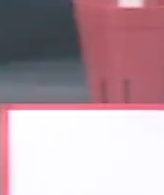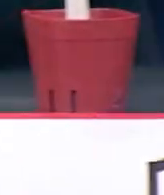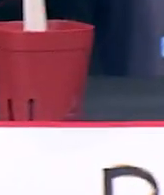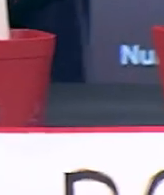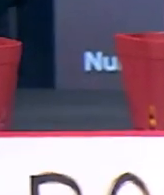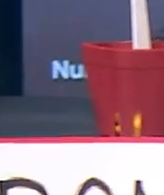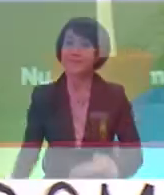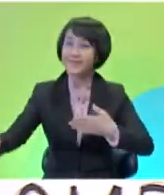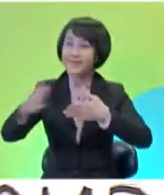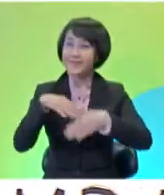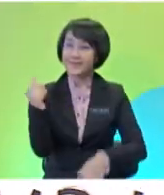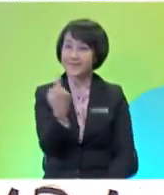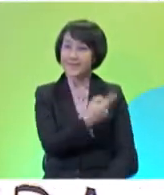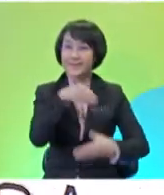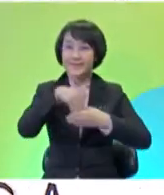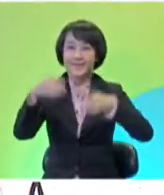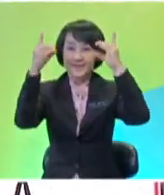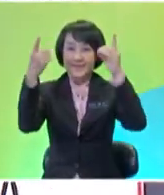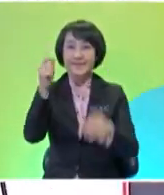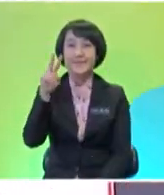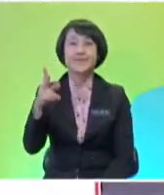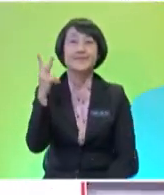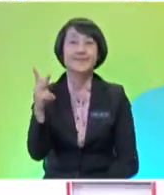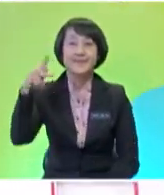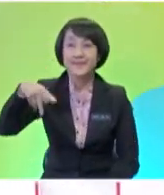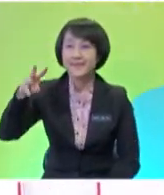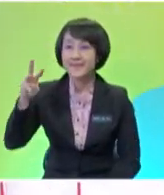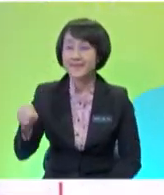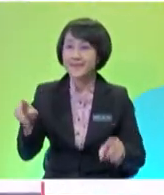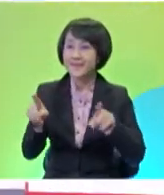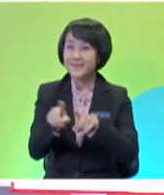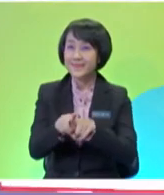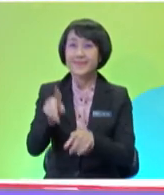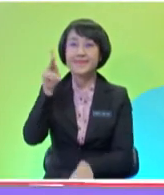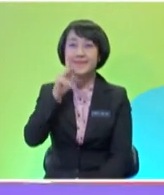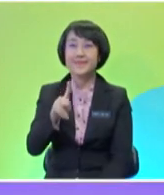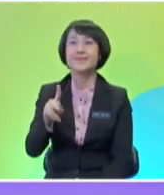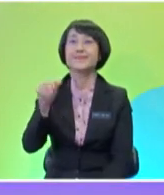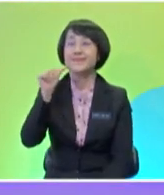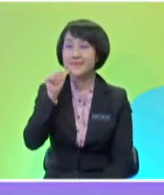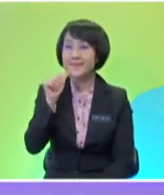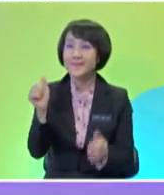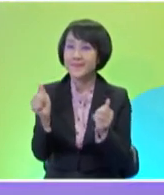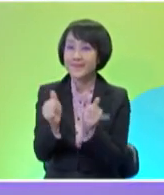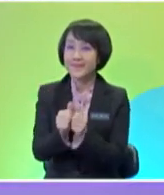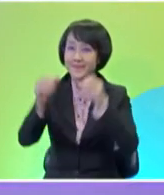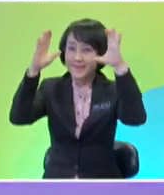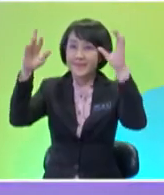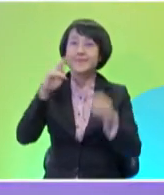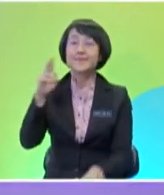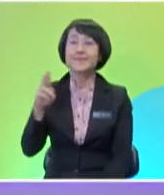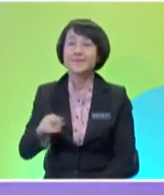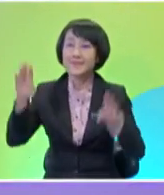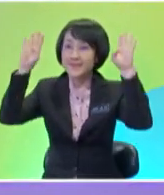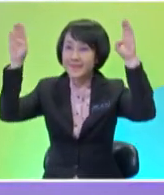kembali kita dalam Didik TV KTM bersama Kak Zura dan cek guru Zita hari ini mata pelajaran yang kita belajar